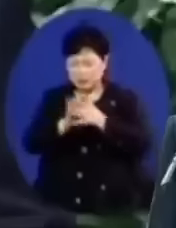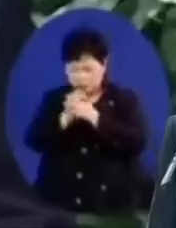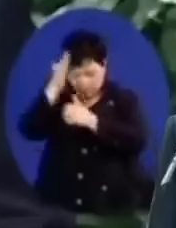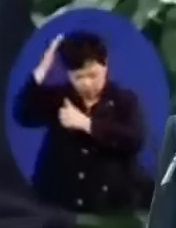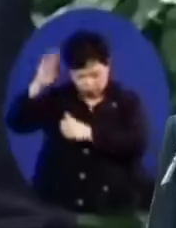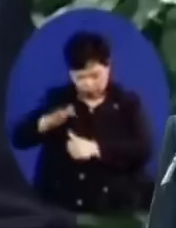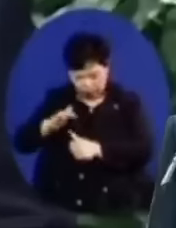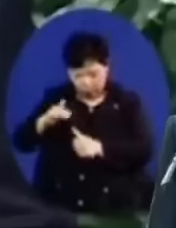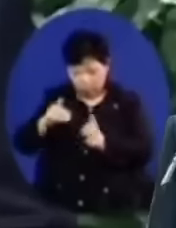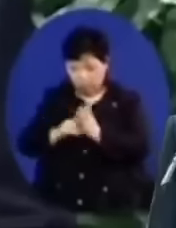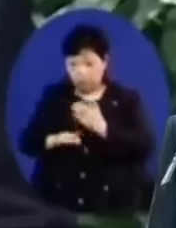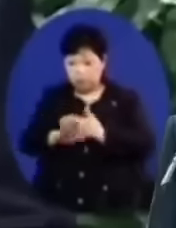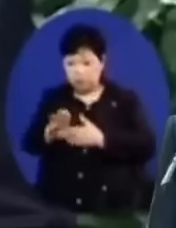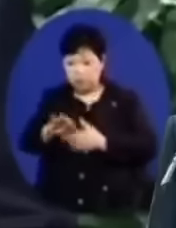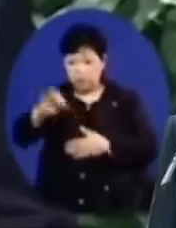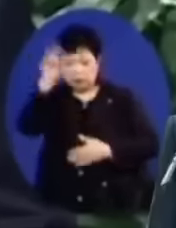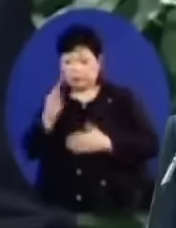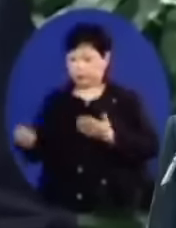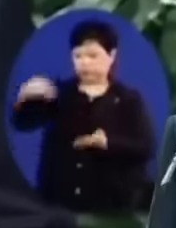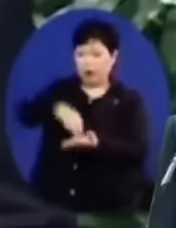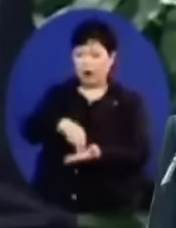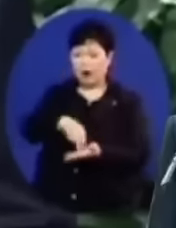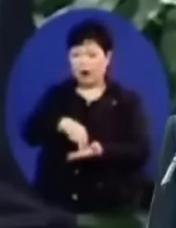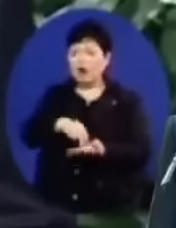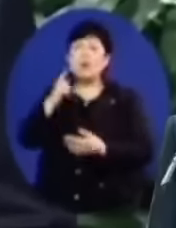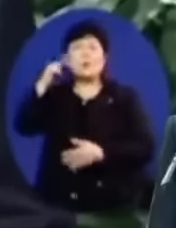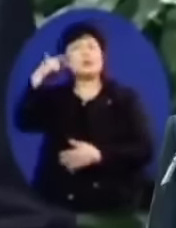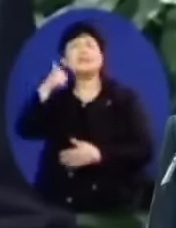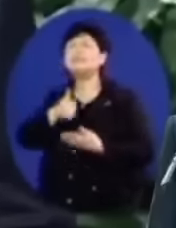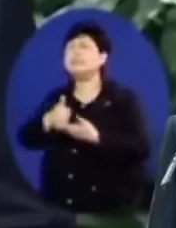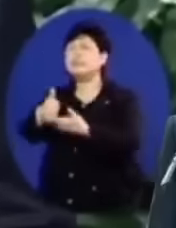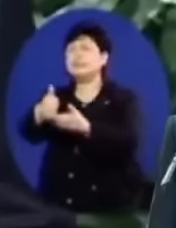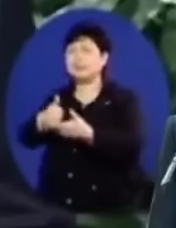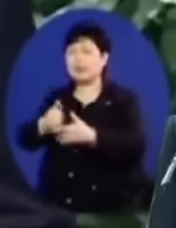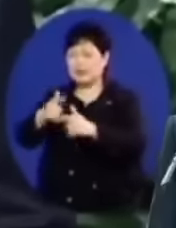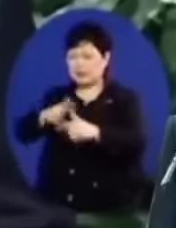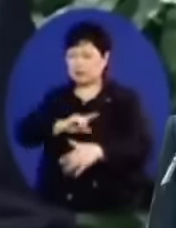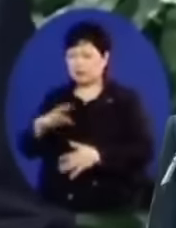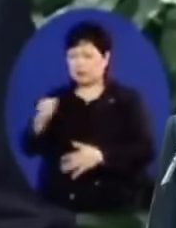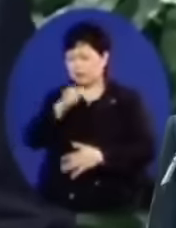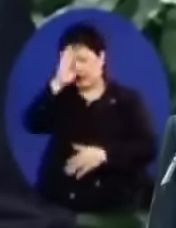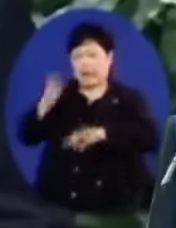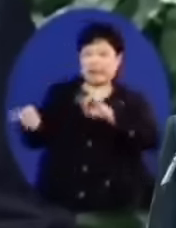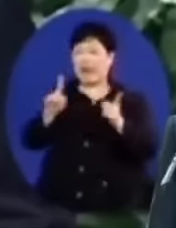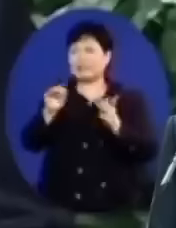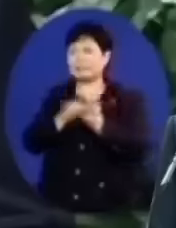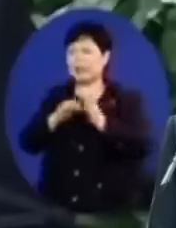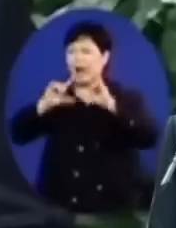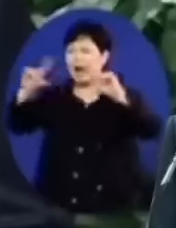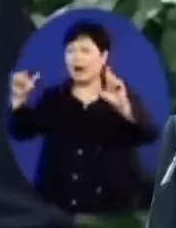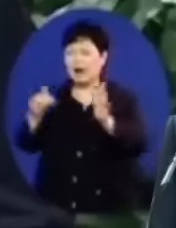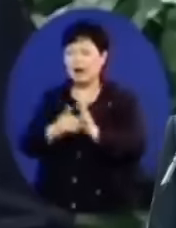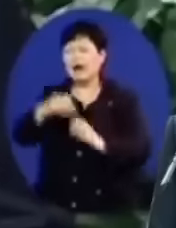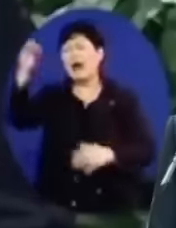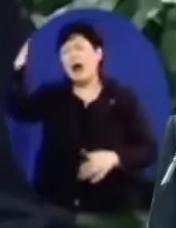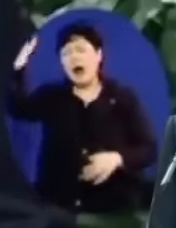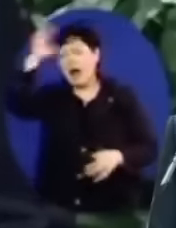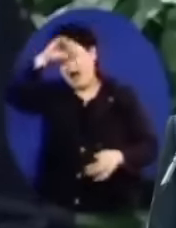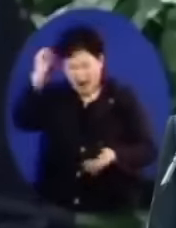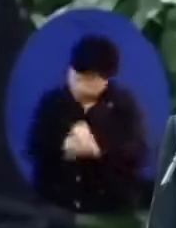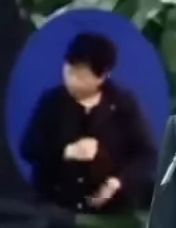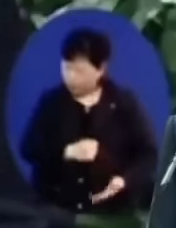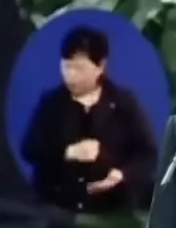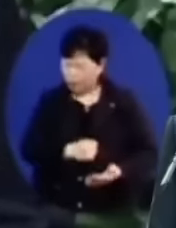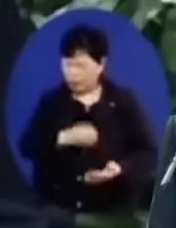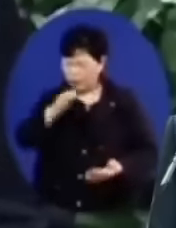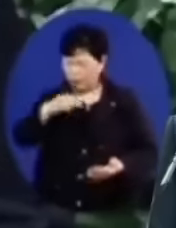다음에 볼때기를 나더니만 목사님 예수 이름으로 내가 나았습니다. 아이고 안 믿어지네.